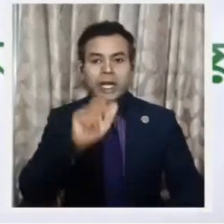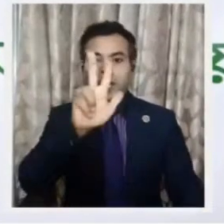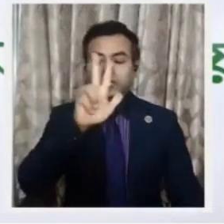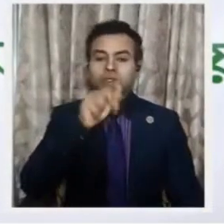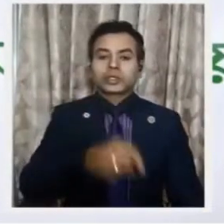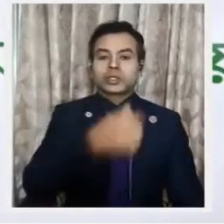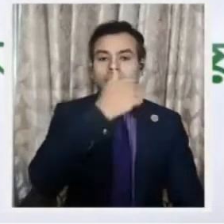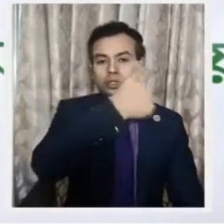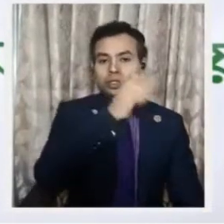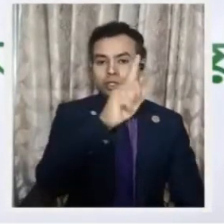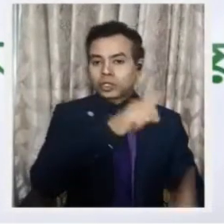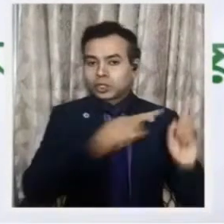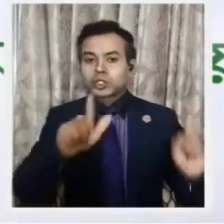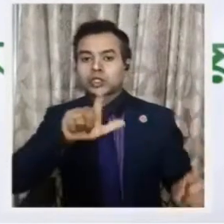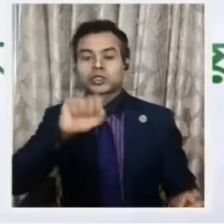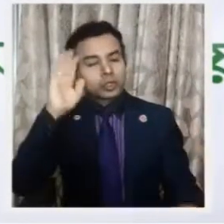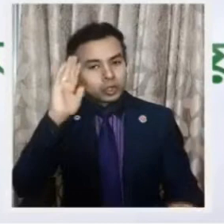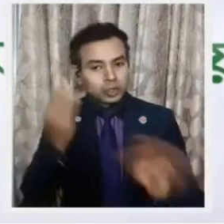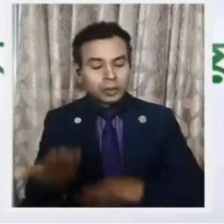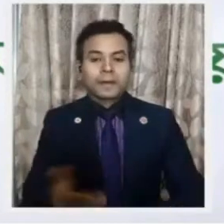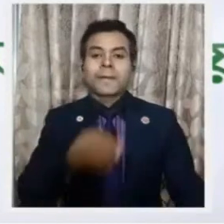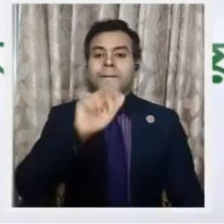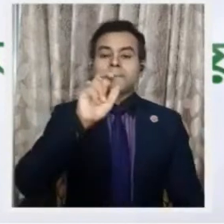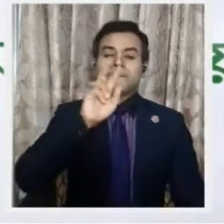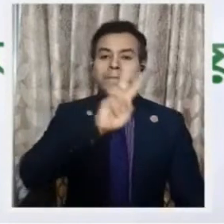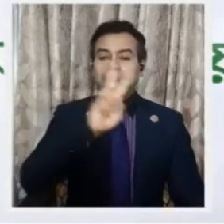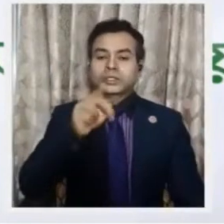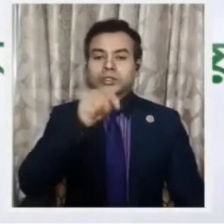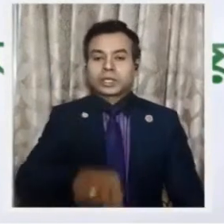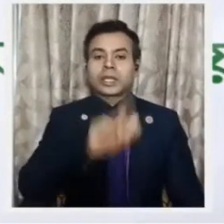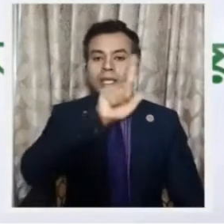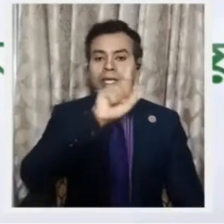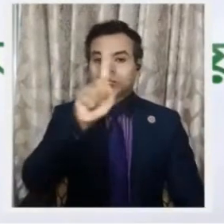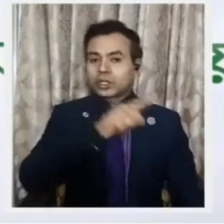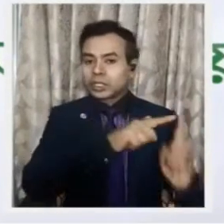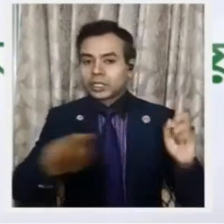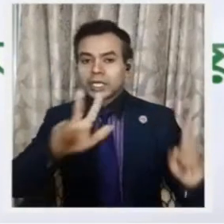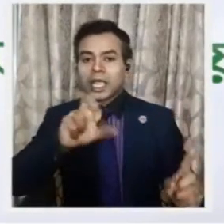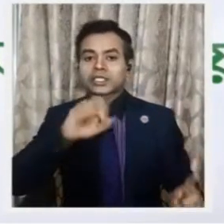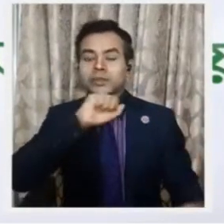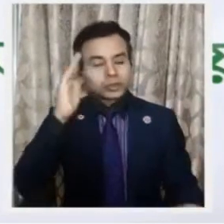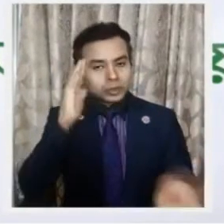31 থেকে 40 বছরের 2 জন, 41 থেকে 50 বছর 4 জন, 51 থেকে 60 বছর 8 জন,